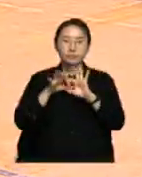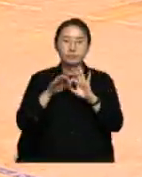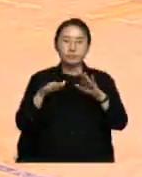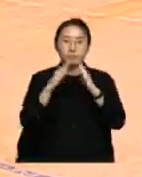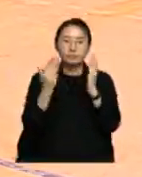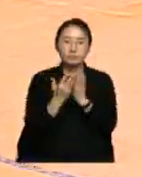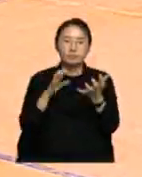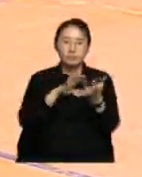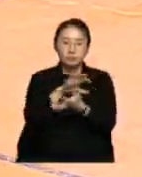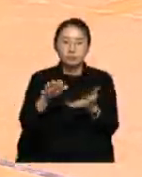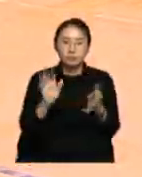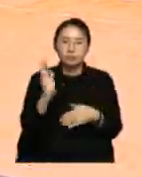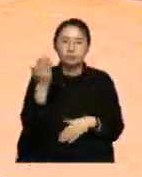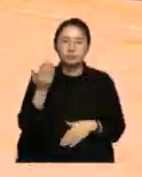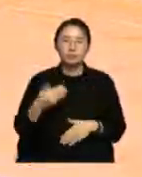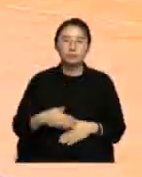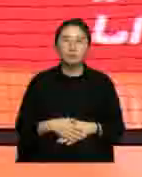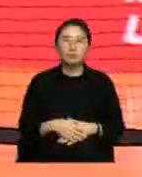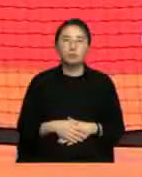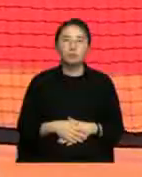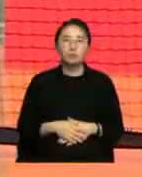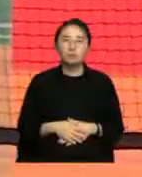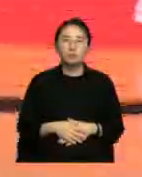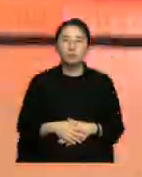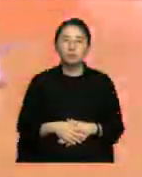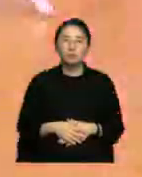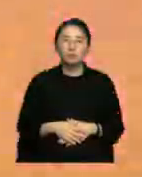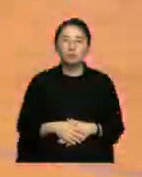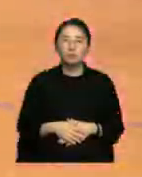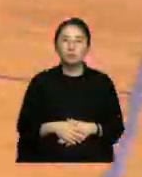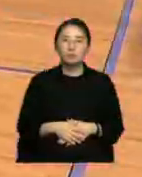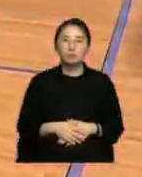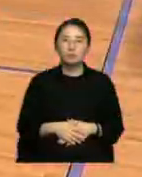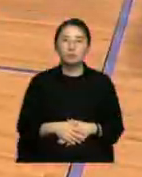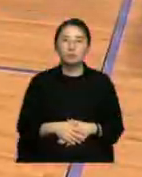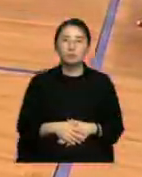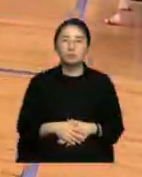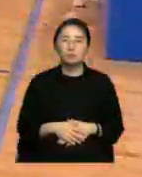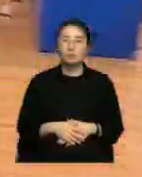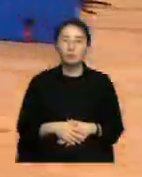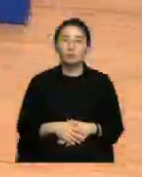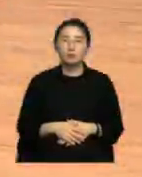모든 세대가 화합할 수 있는 장이었습니다. 딜라이브 서울경기 케이블TV 송지아입니다.